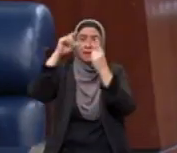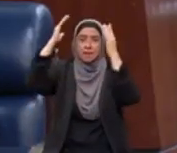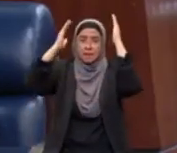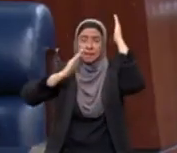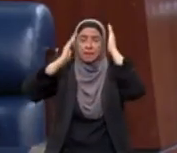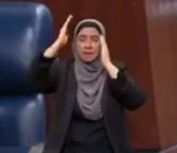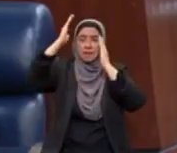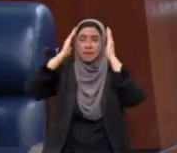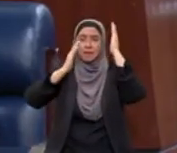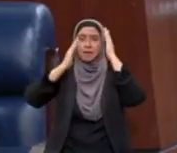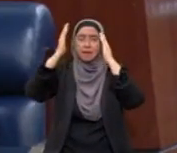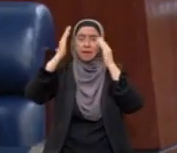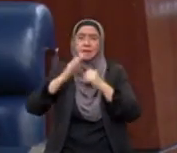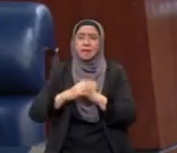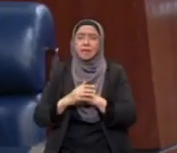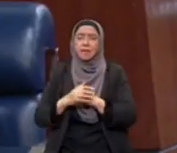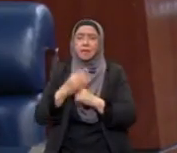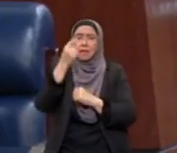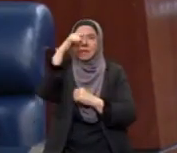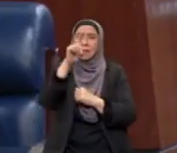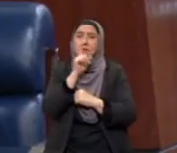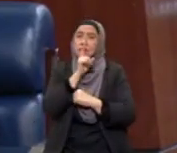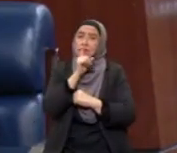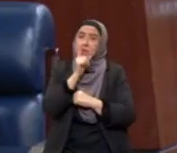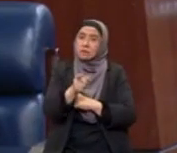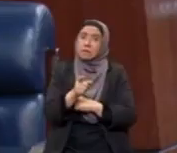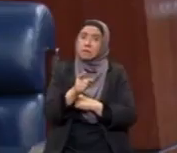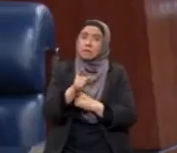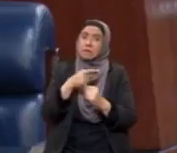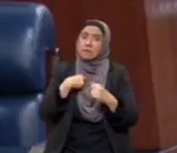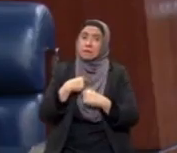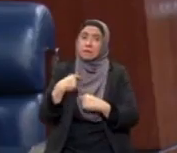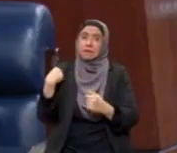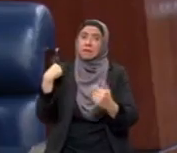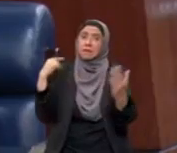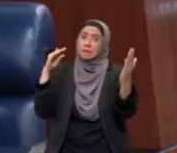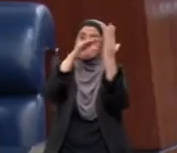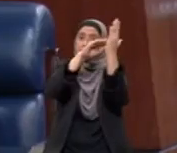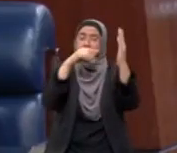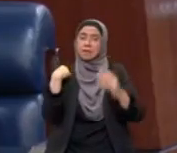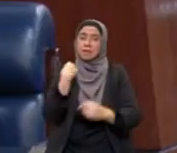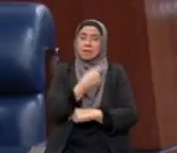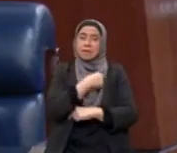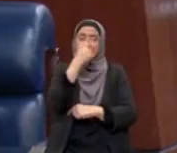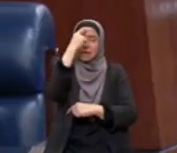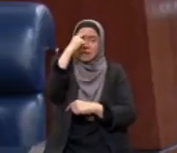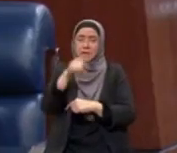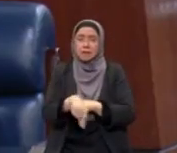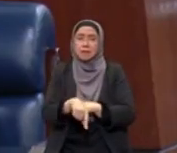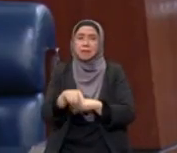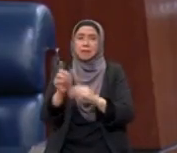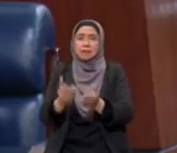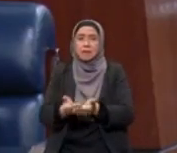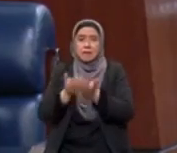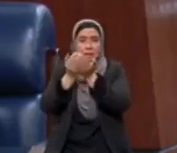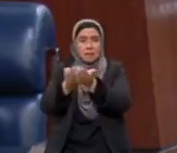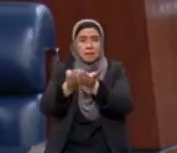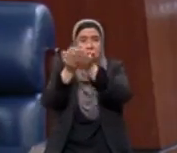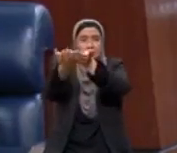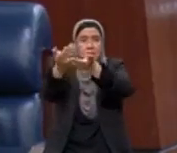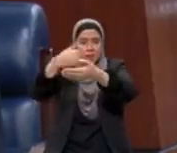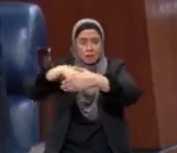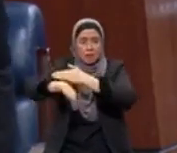a eugin bagi menyatakan bantahan atas isu pencerobohan kapal negara pada 2021